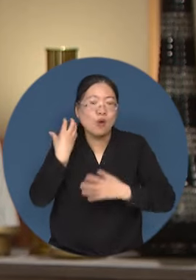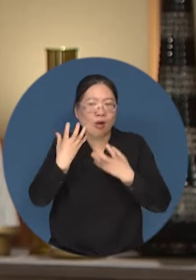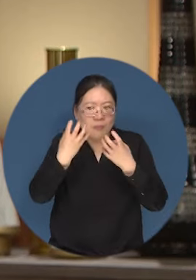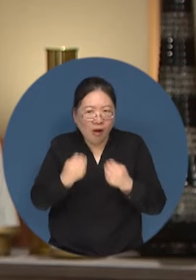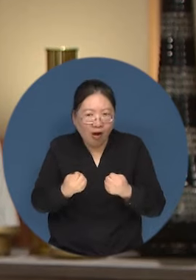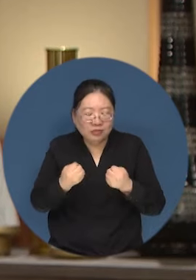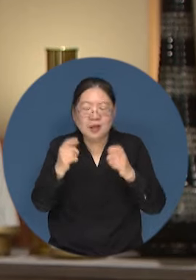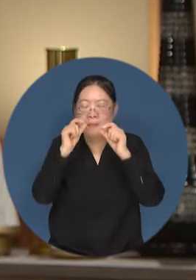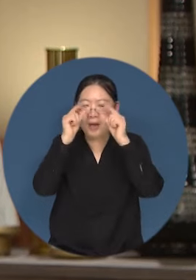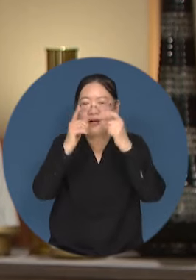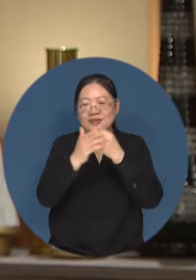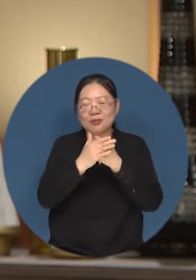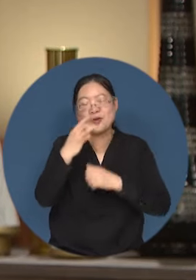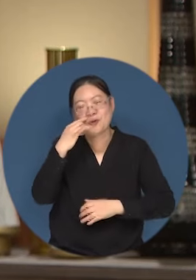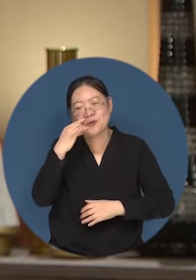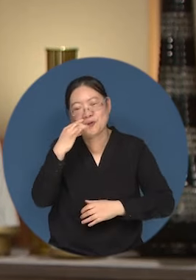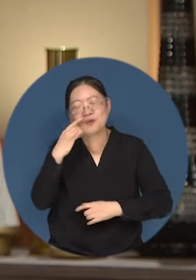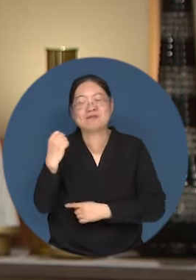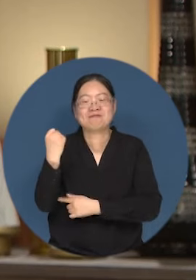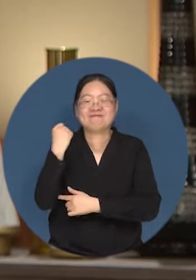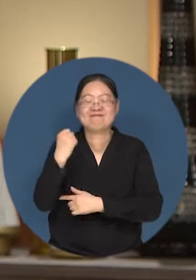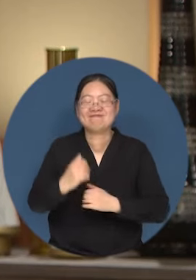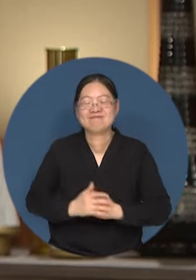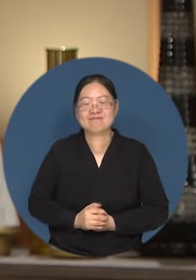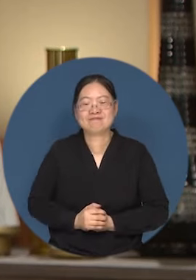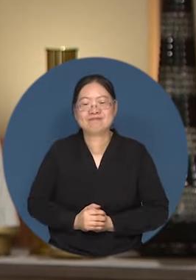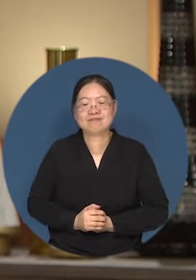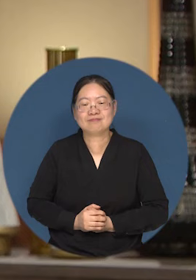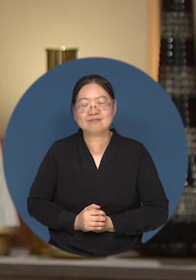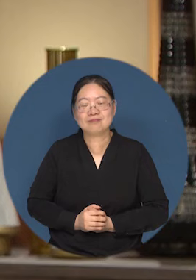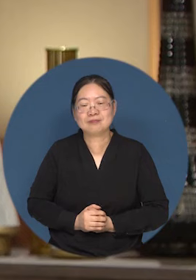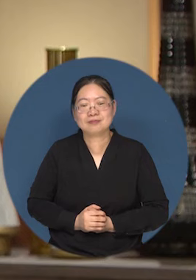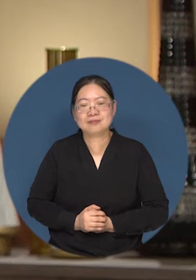그때 엄청 많이 예. 생겼었죠. 예. 그러면서